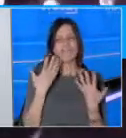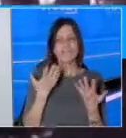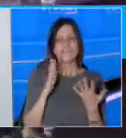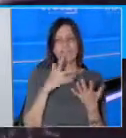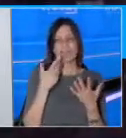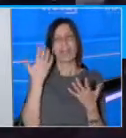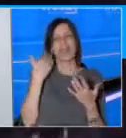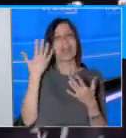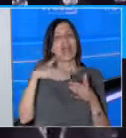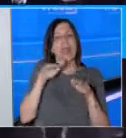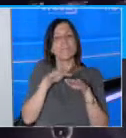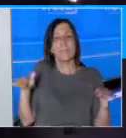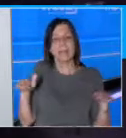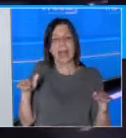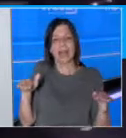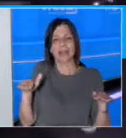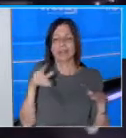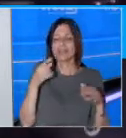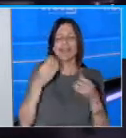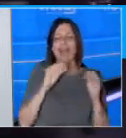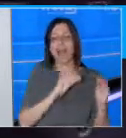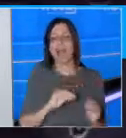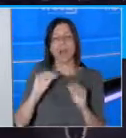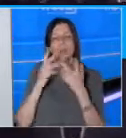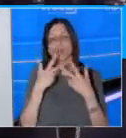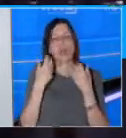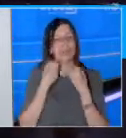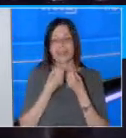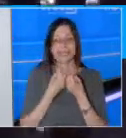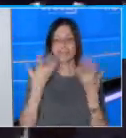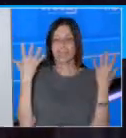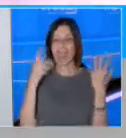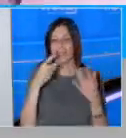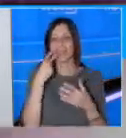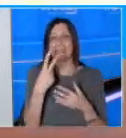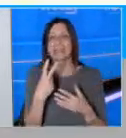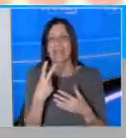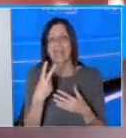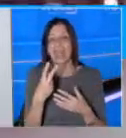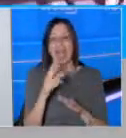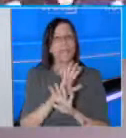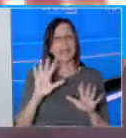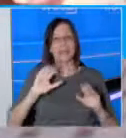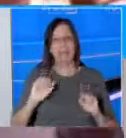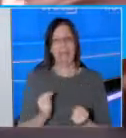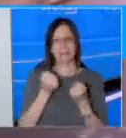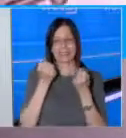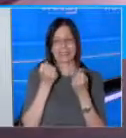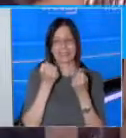על הבמה פשוט עבר בצורה נפלאה, ונראה גם חסרת מאמץ, בניגוד